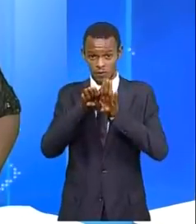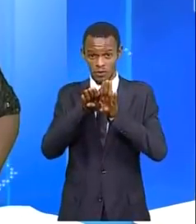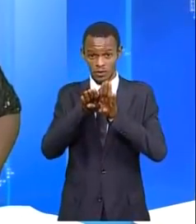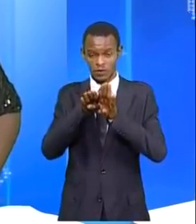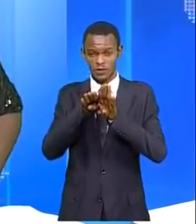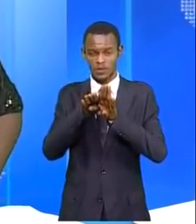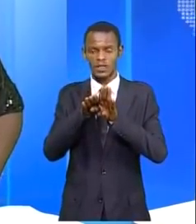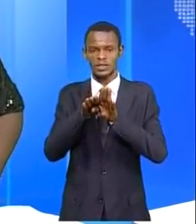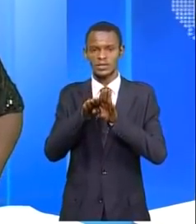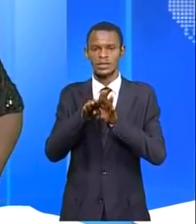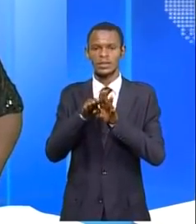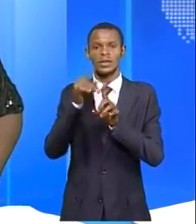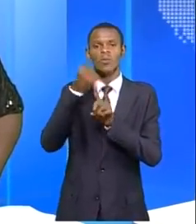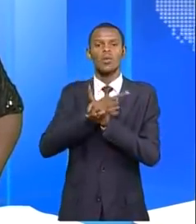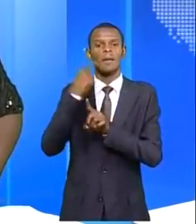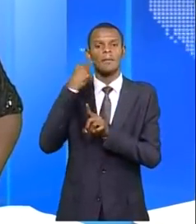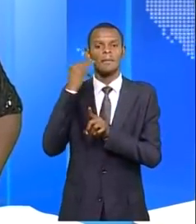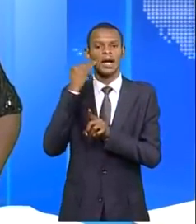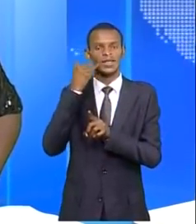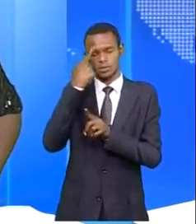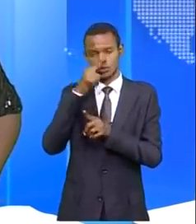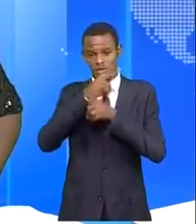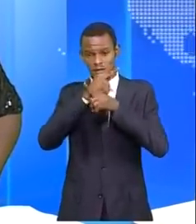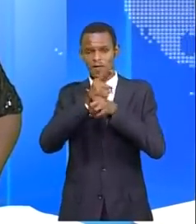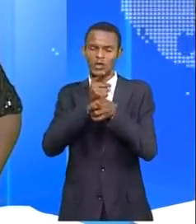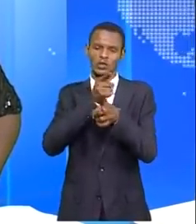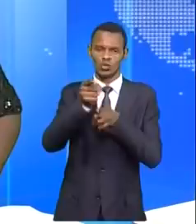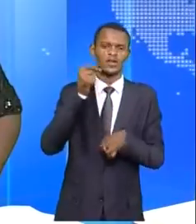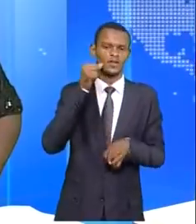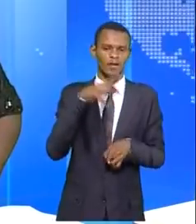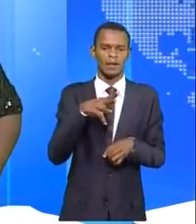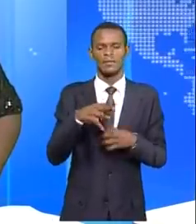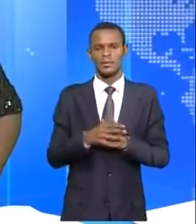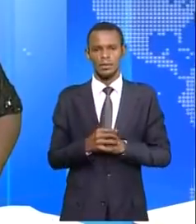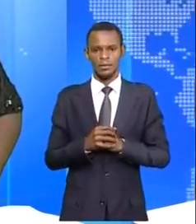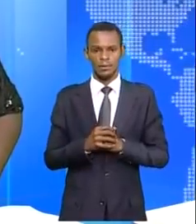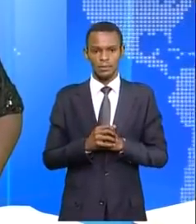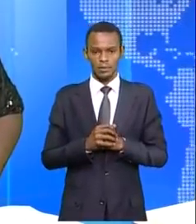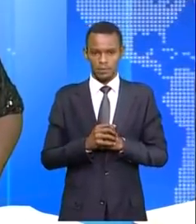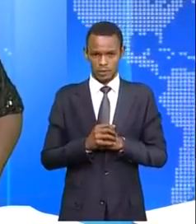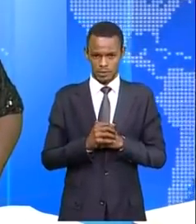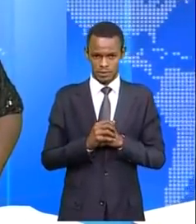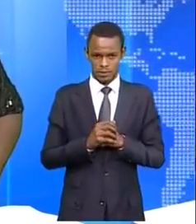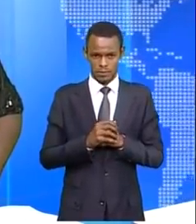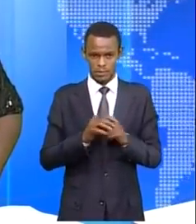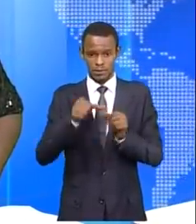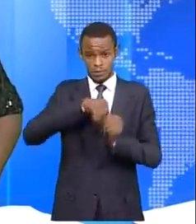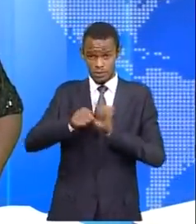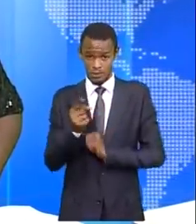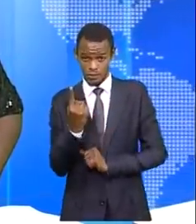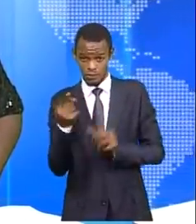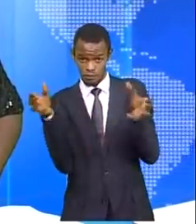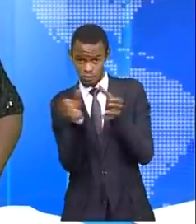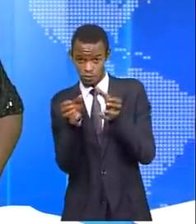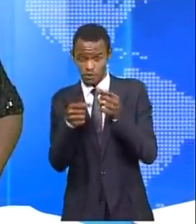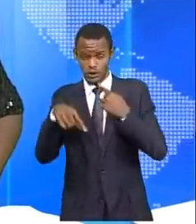de l' agence congolaise de l'environnement clôturé le mois de mars par une conférence débat une occasion pour elle d' échanger sur leur